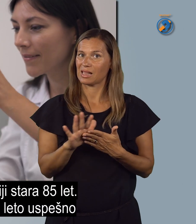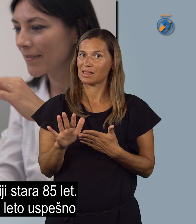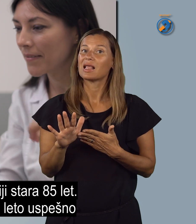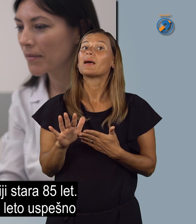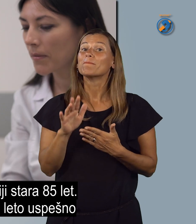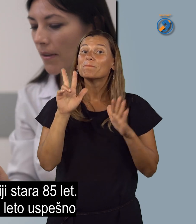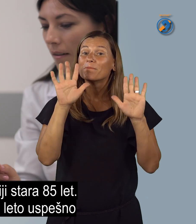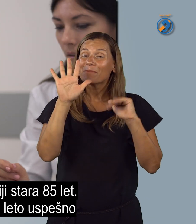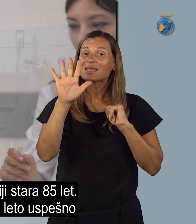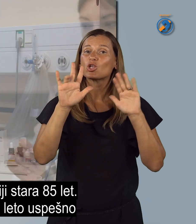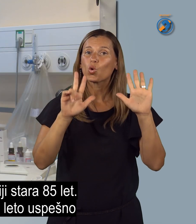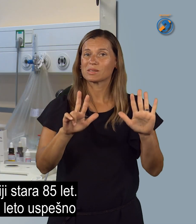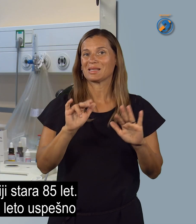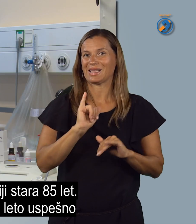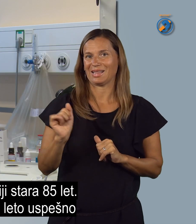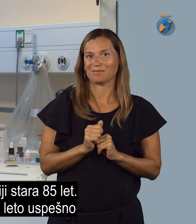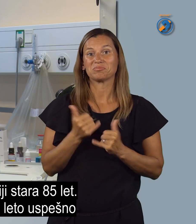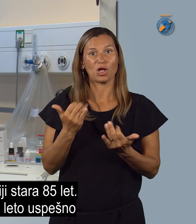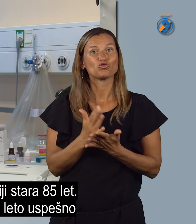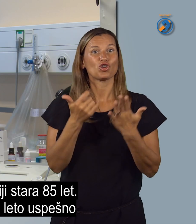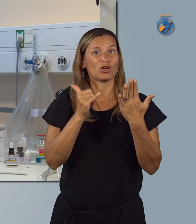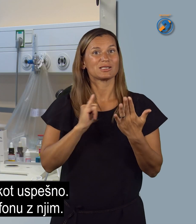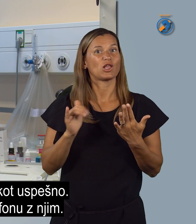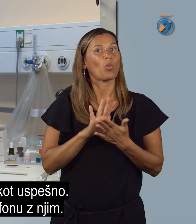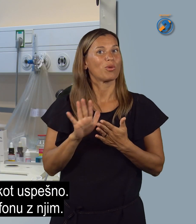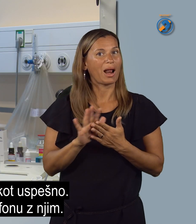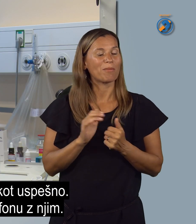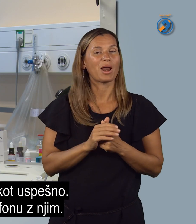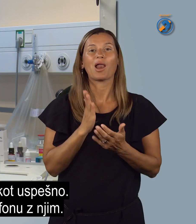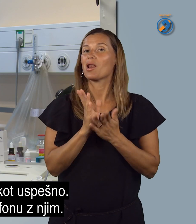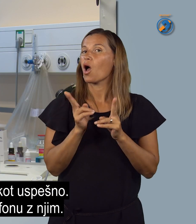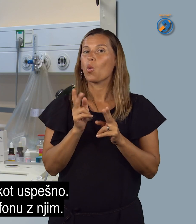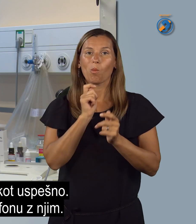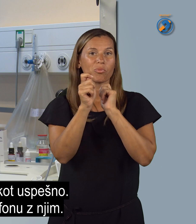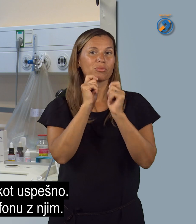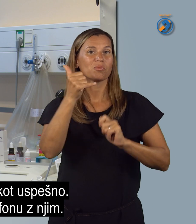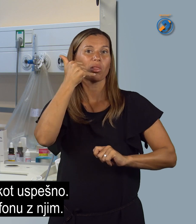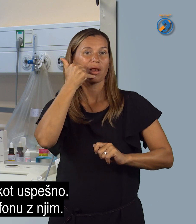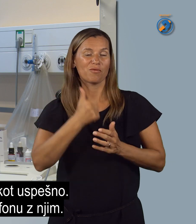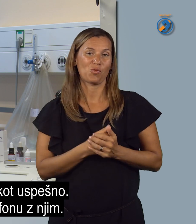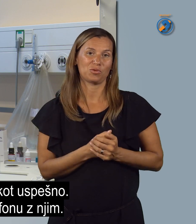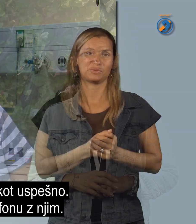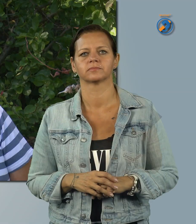85 let. In zdaj ga že 6. leto več kot uspešno uporablja, govori po telefonu z njim.